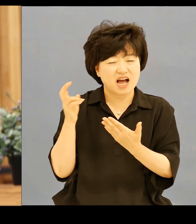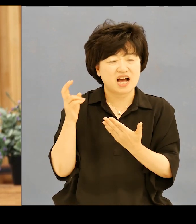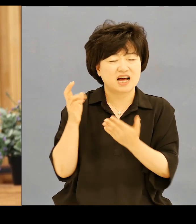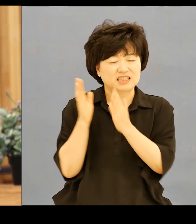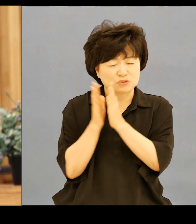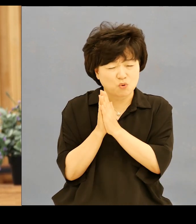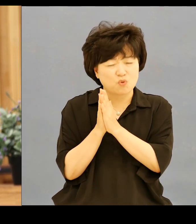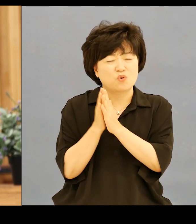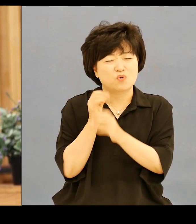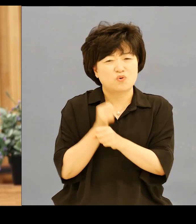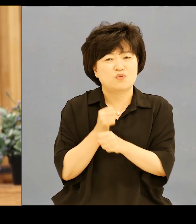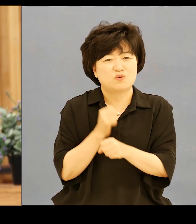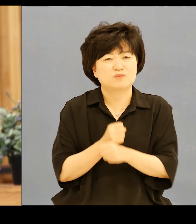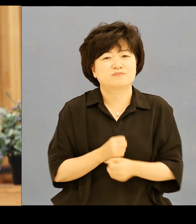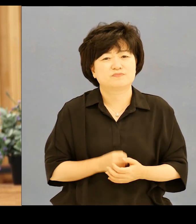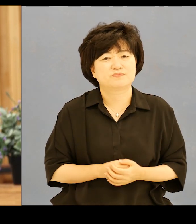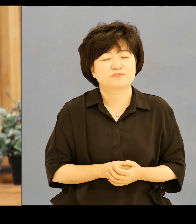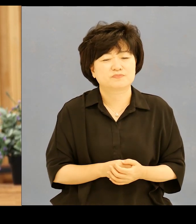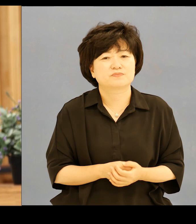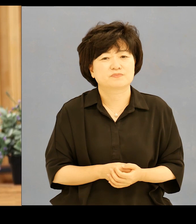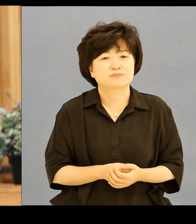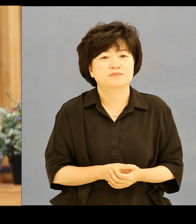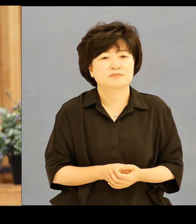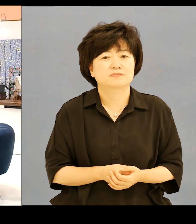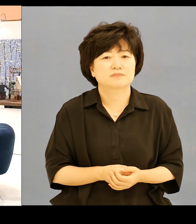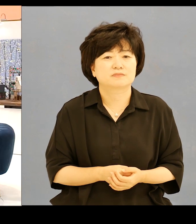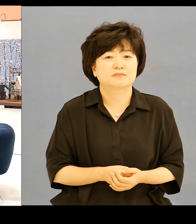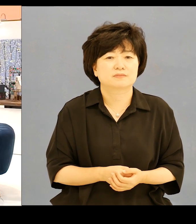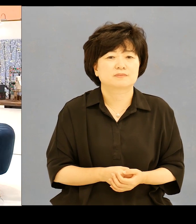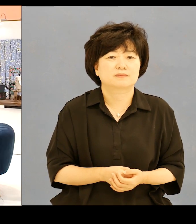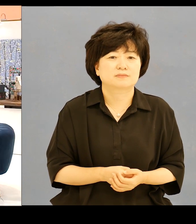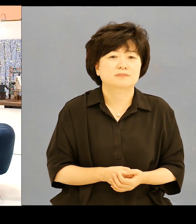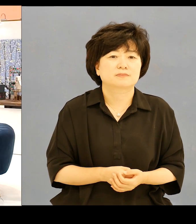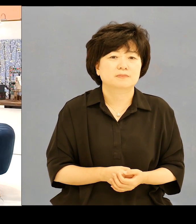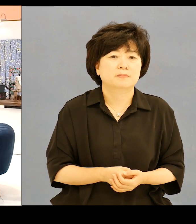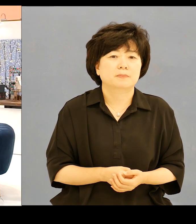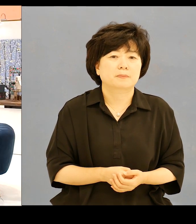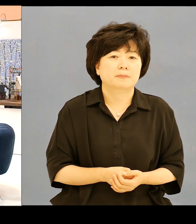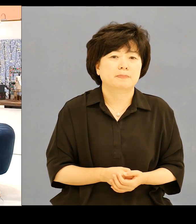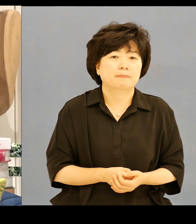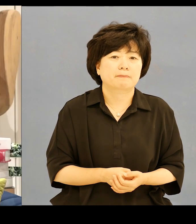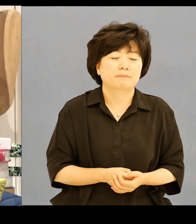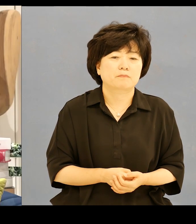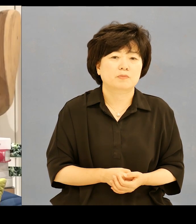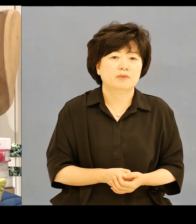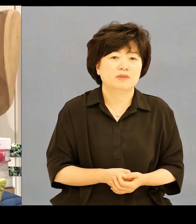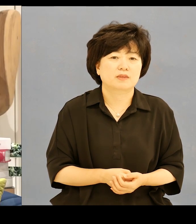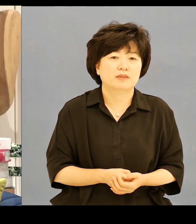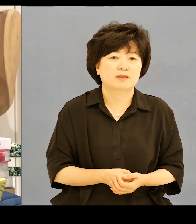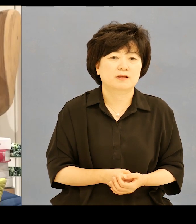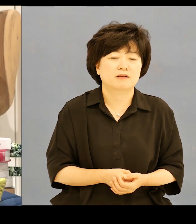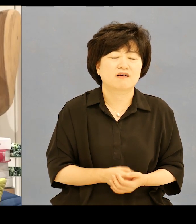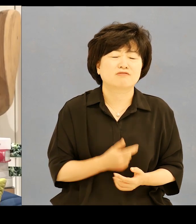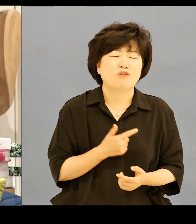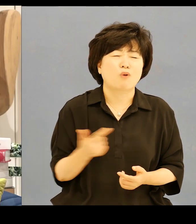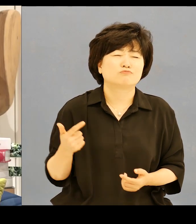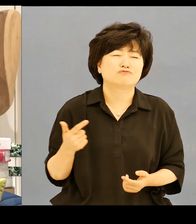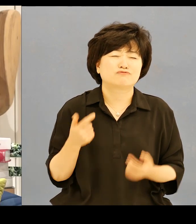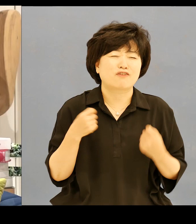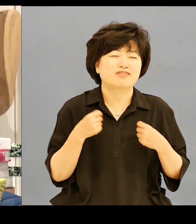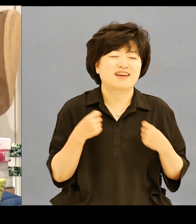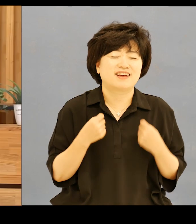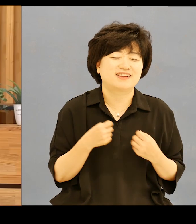하면서 계속 기도하는 것 같아요. 네. 감사해요. 아니 너무 울었다.